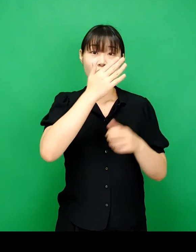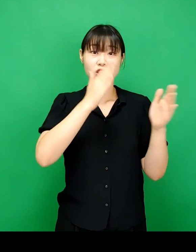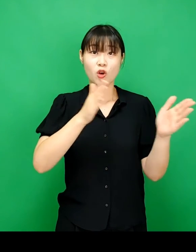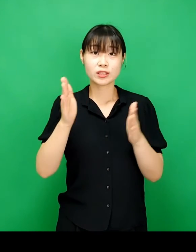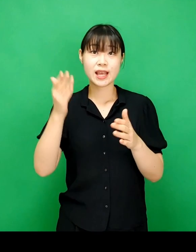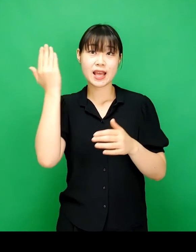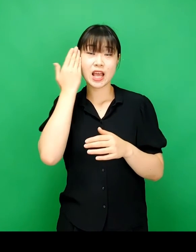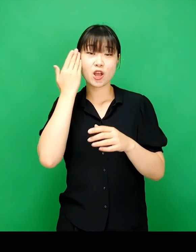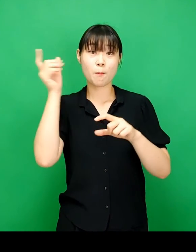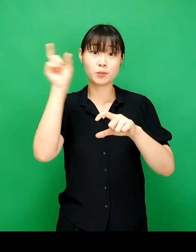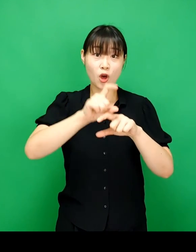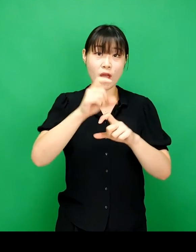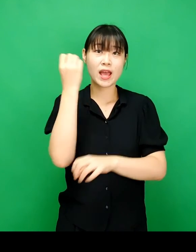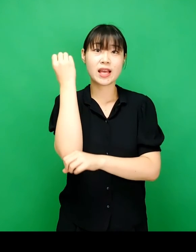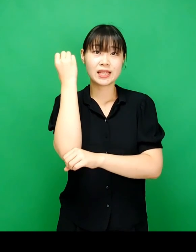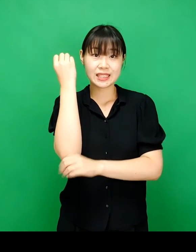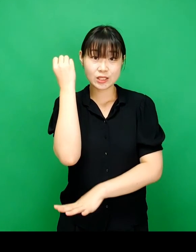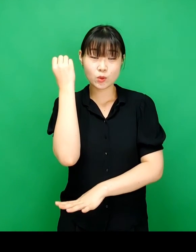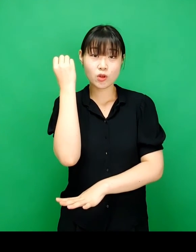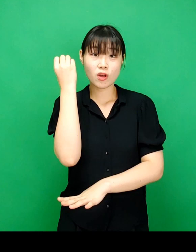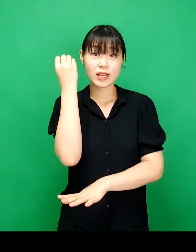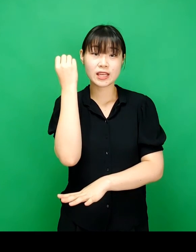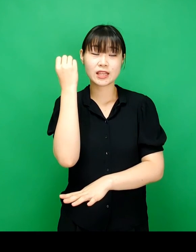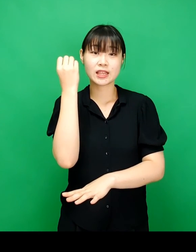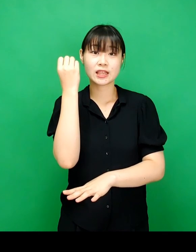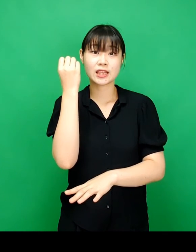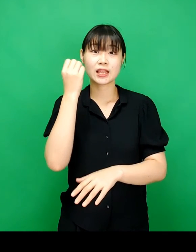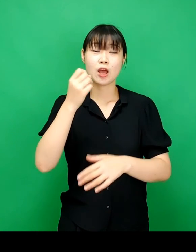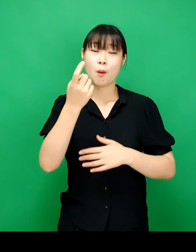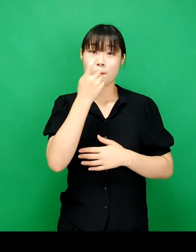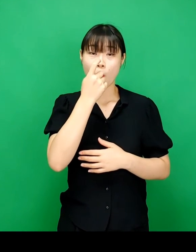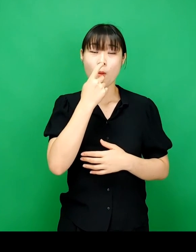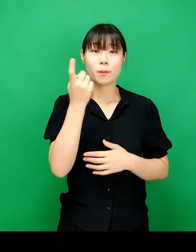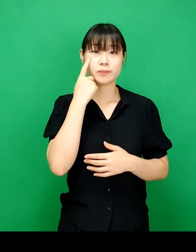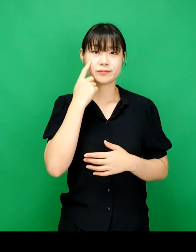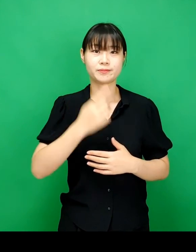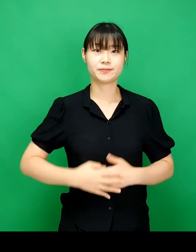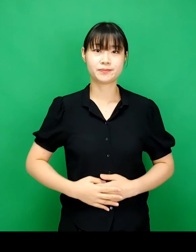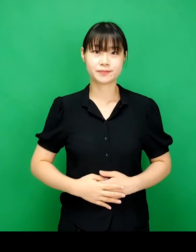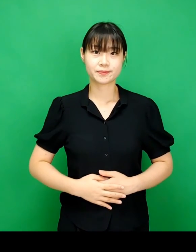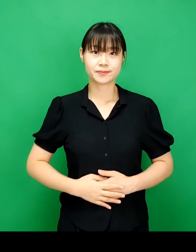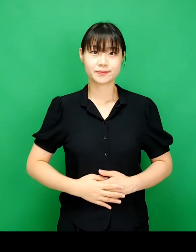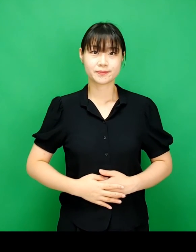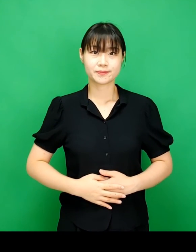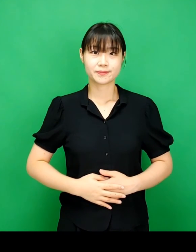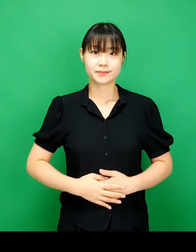개념에 더해서 기초적인 스프레드시트 기능을 함께 배워보겠습니다.